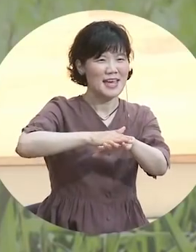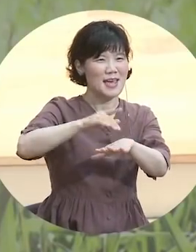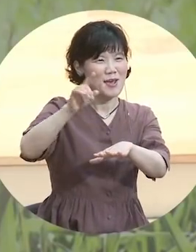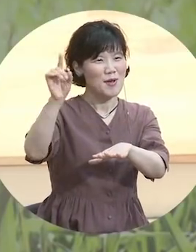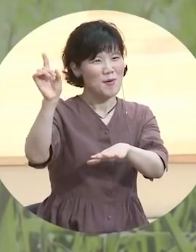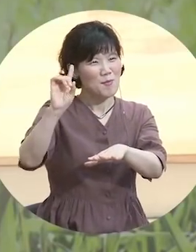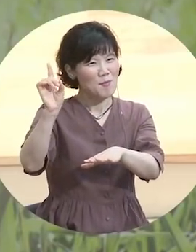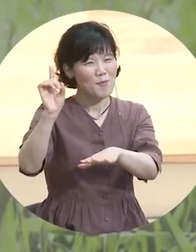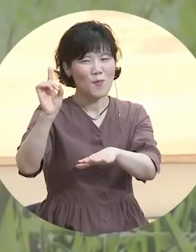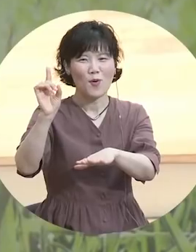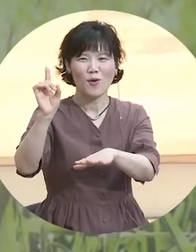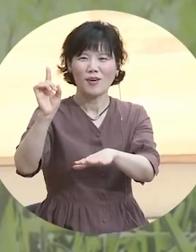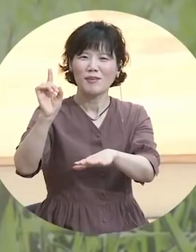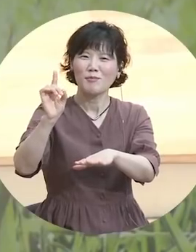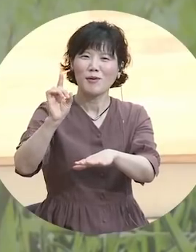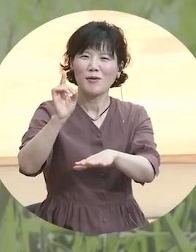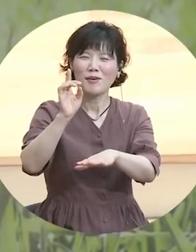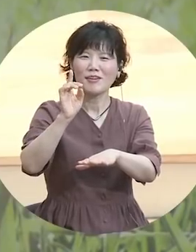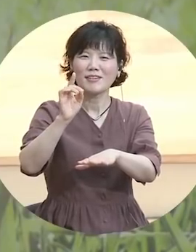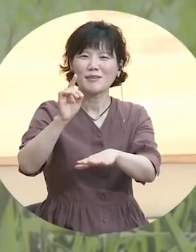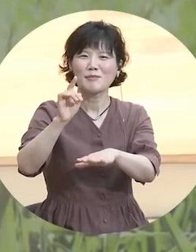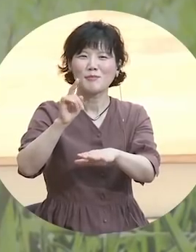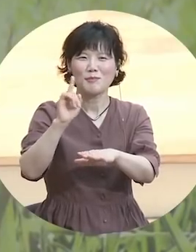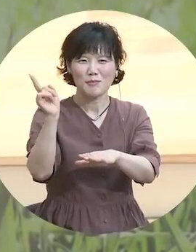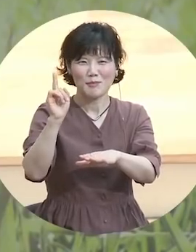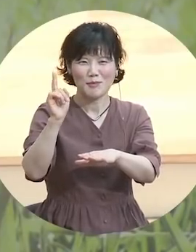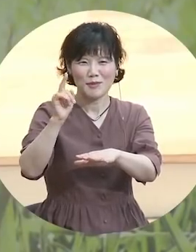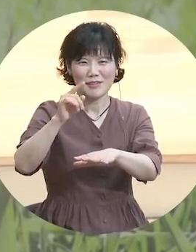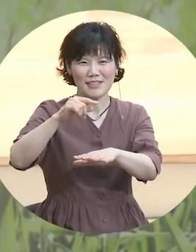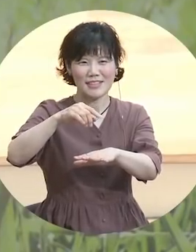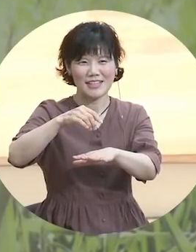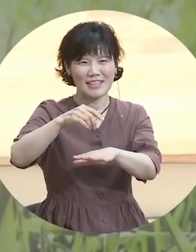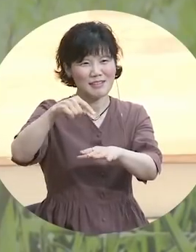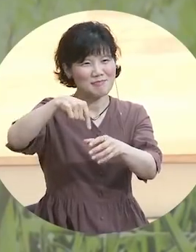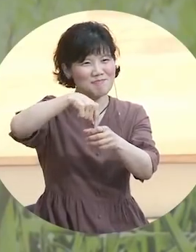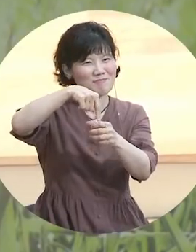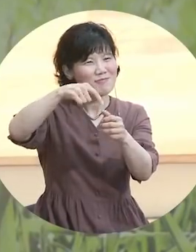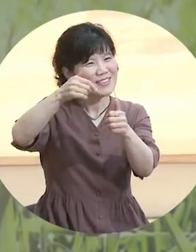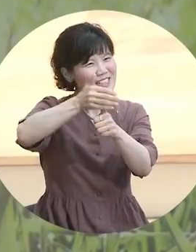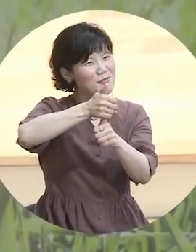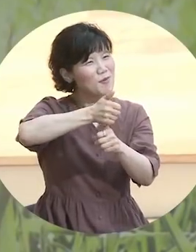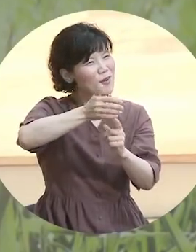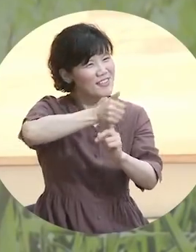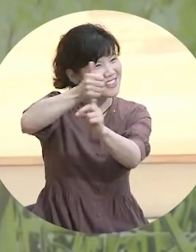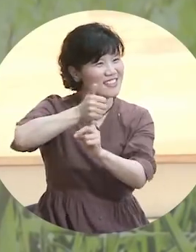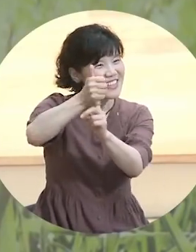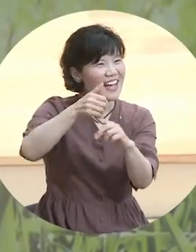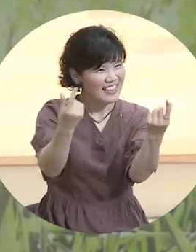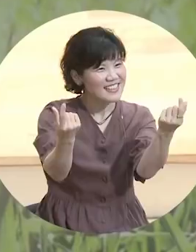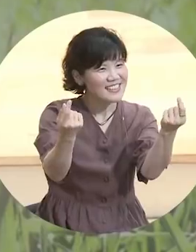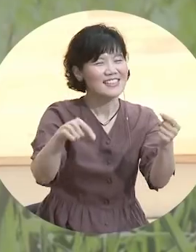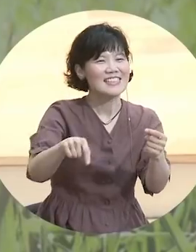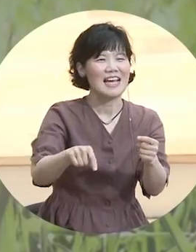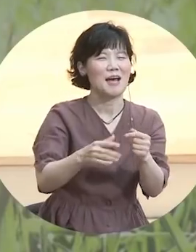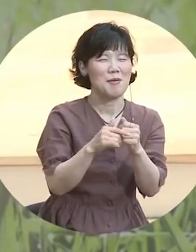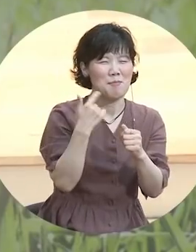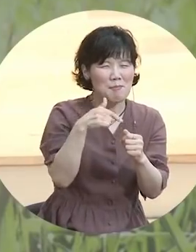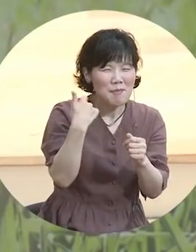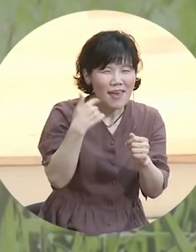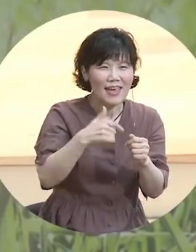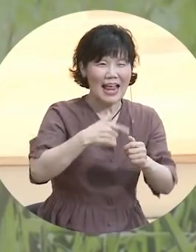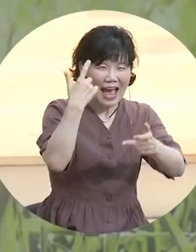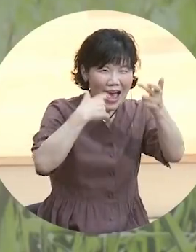바라 미라 뭐 뭐지 관자재 보살 뭐 그러면서 거의 뭐 외우다시피 해서 그걸 맨날 틀어 제가 매일 큐티